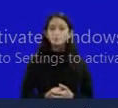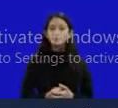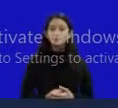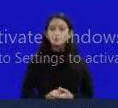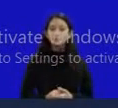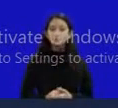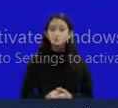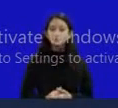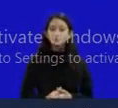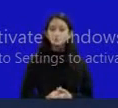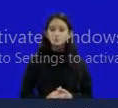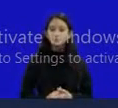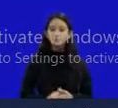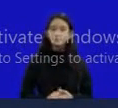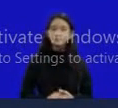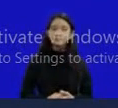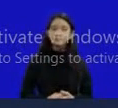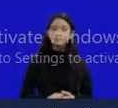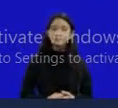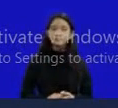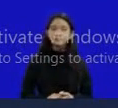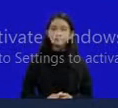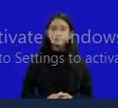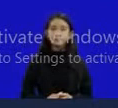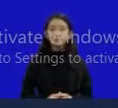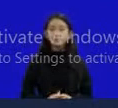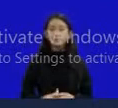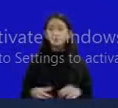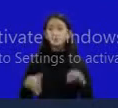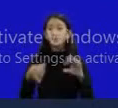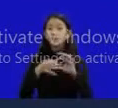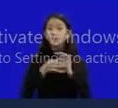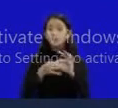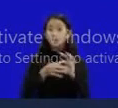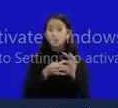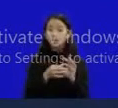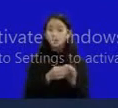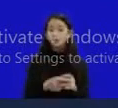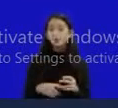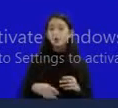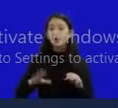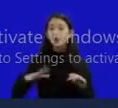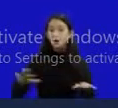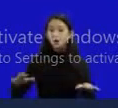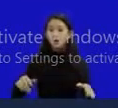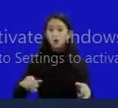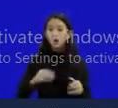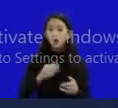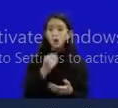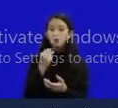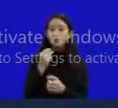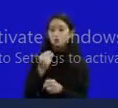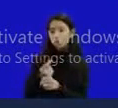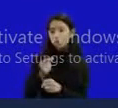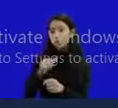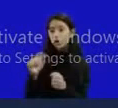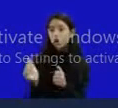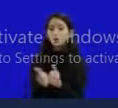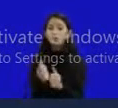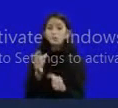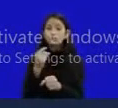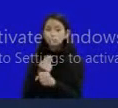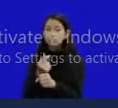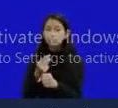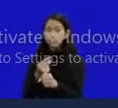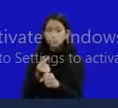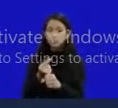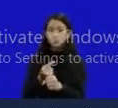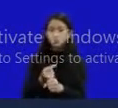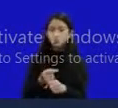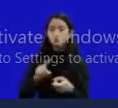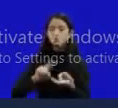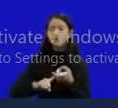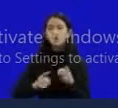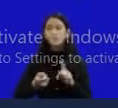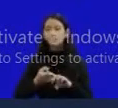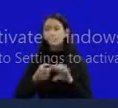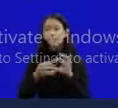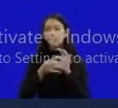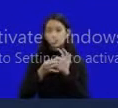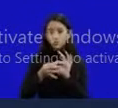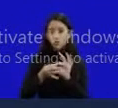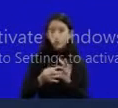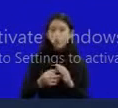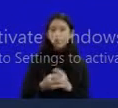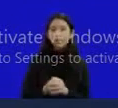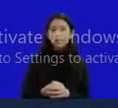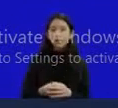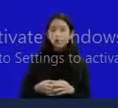kita minimnya interaksi anak-anak kita dengan guru dengan teman-temannya dengan lingkungan di luarnya yang menyebabkan tingkat stres